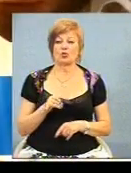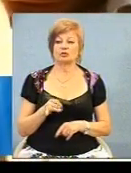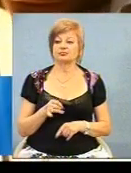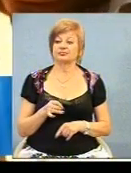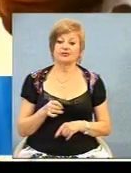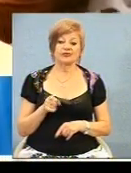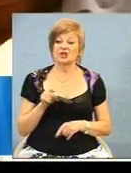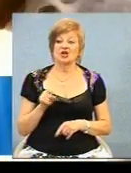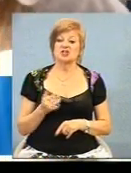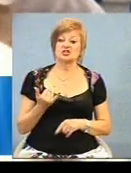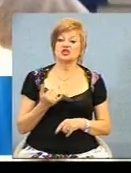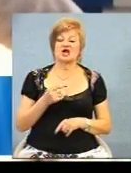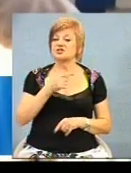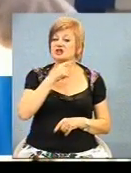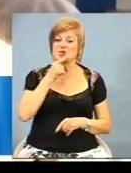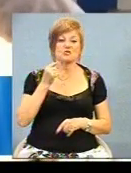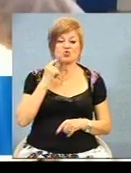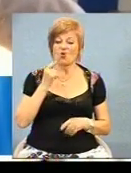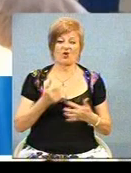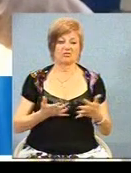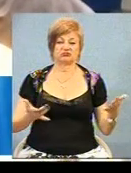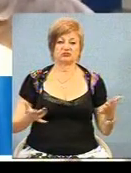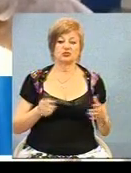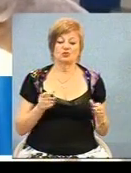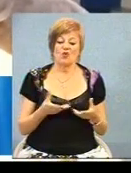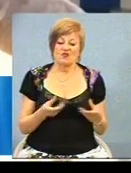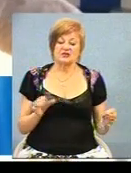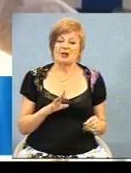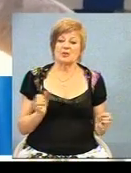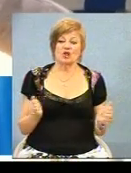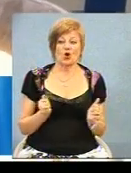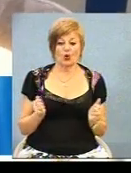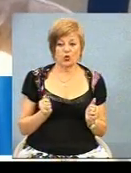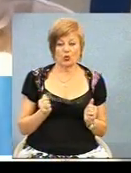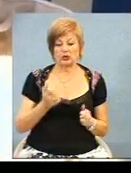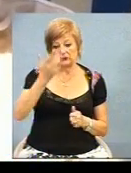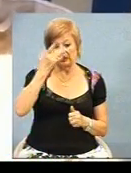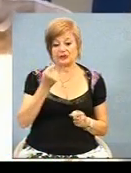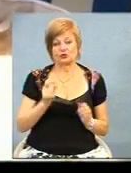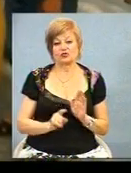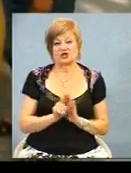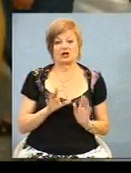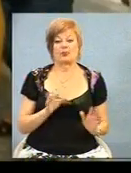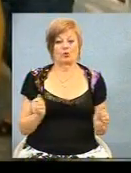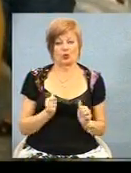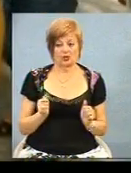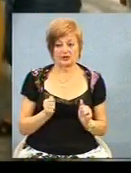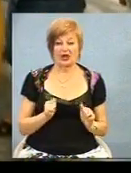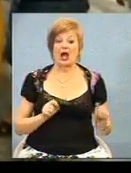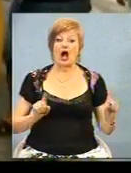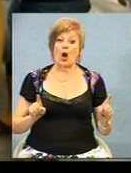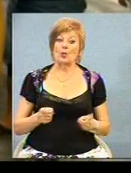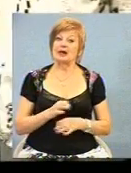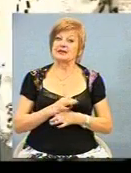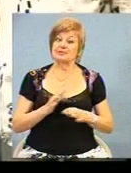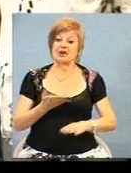дуже великий вибір меду, тому що погана весна була холодна, літо холодне, ночі холодні. Організатор свята